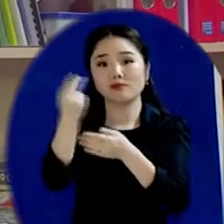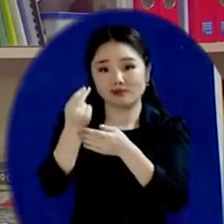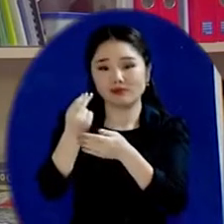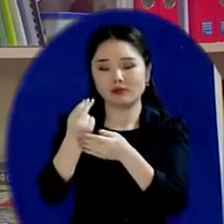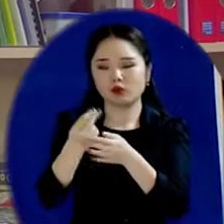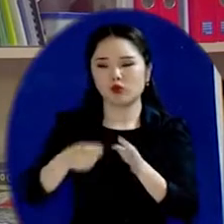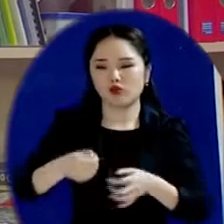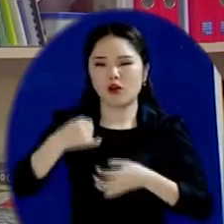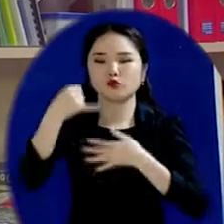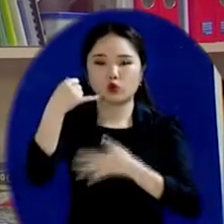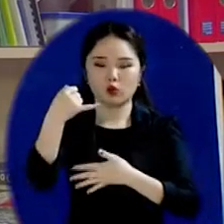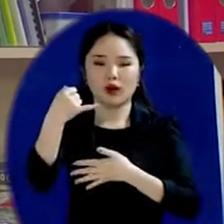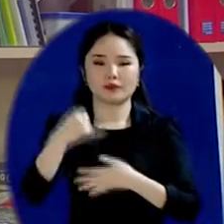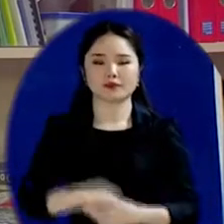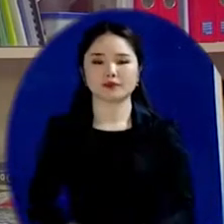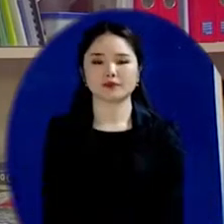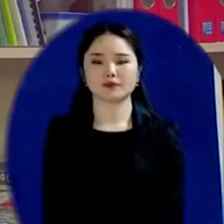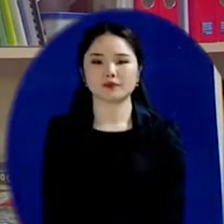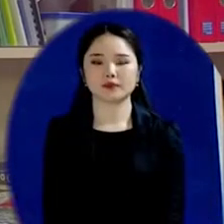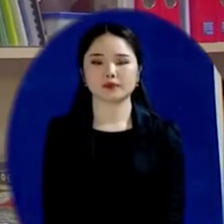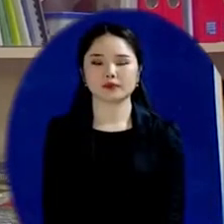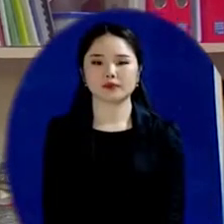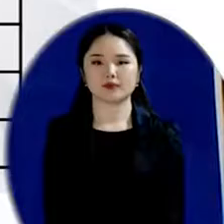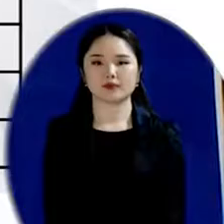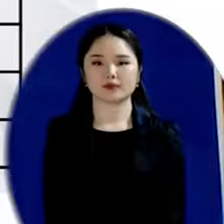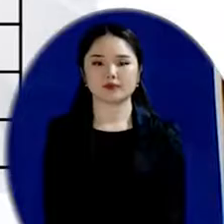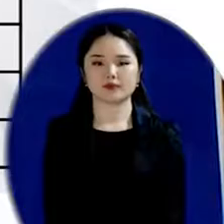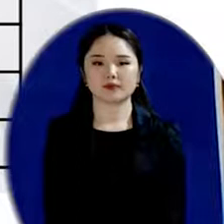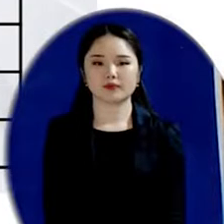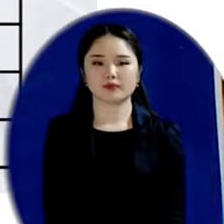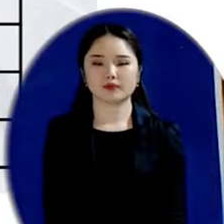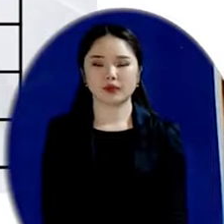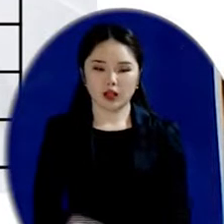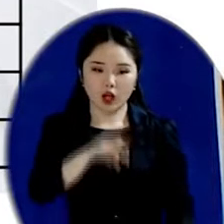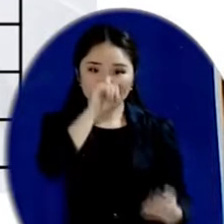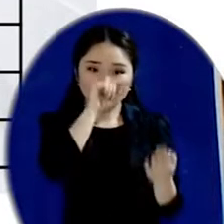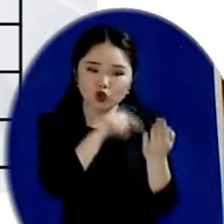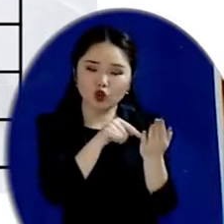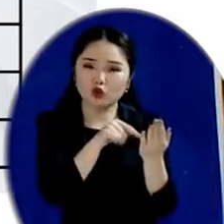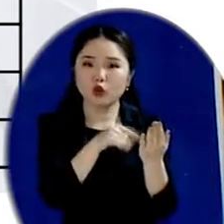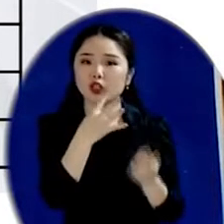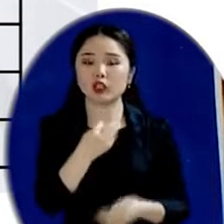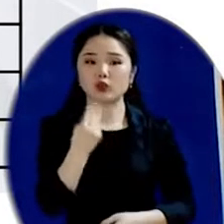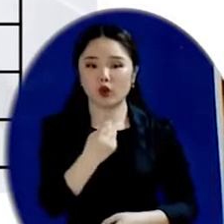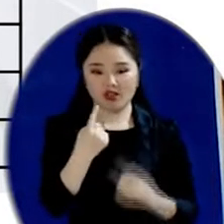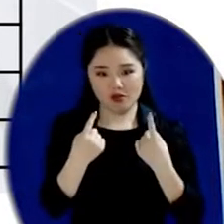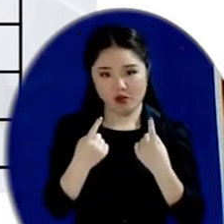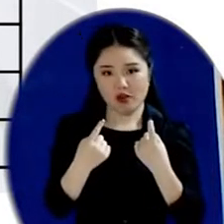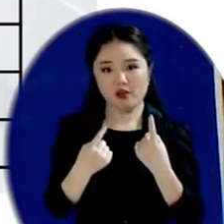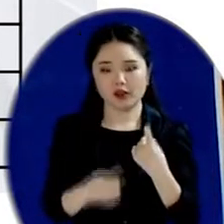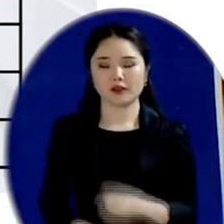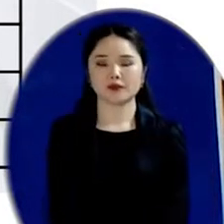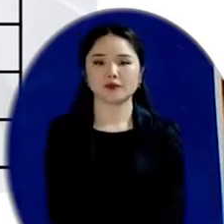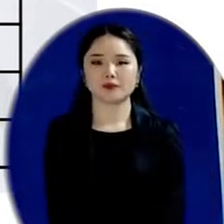5 6 6 байгаа юм байна. За тоншуул хэдэн ширхэг байна уу харъя. 1 ширхэг тоншуул байгаа юм